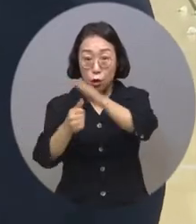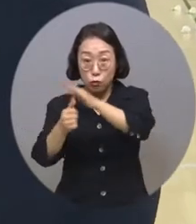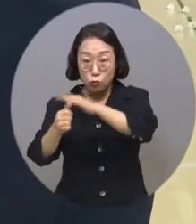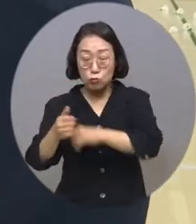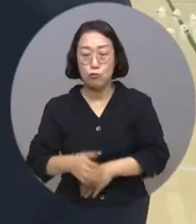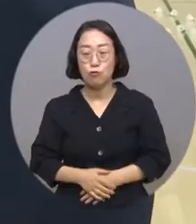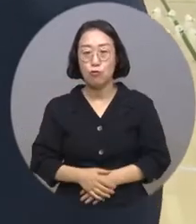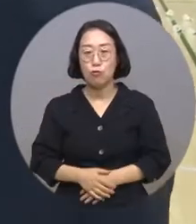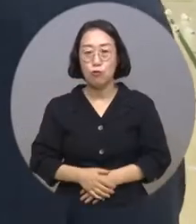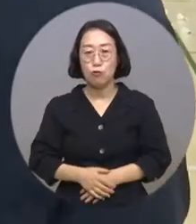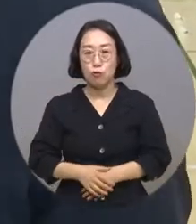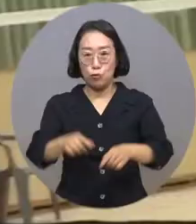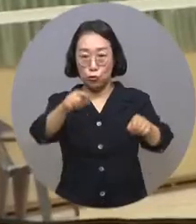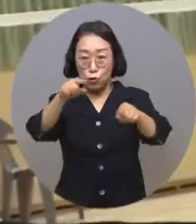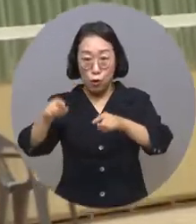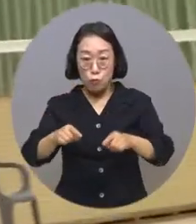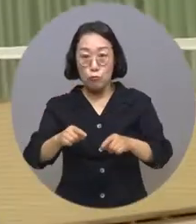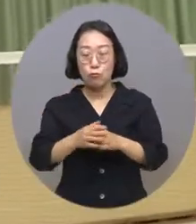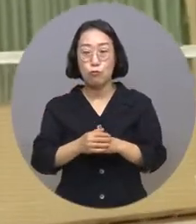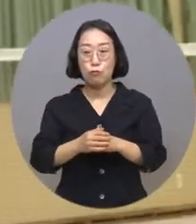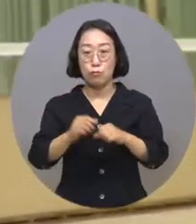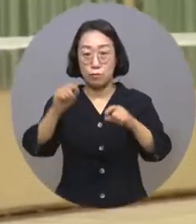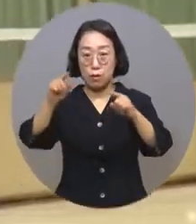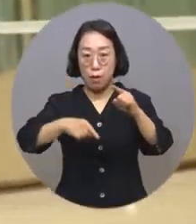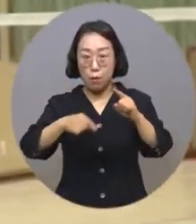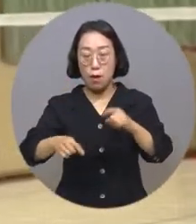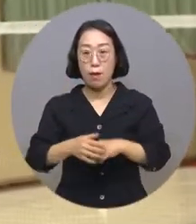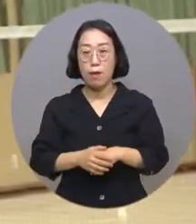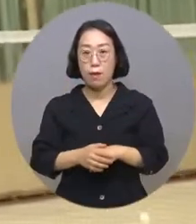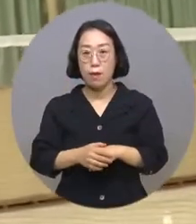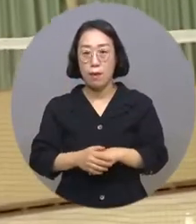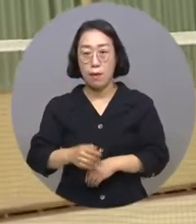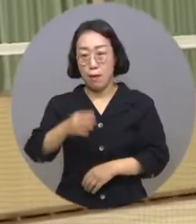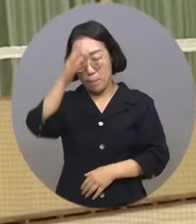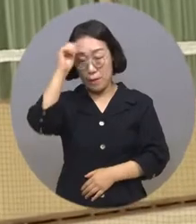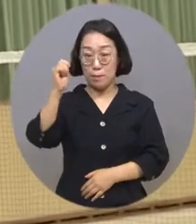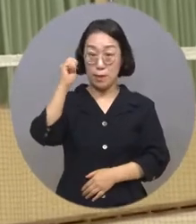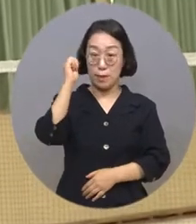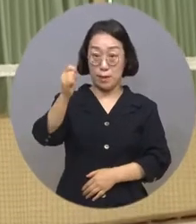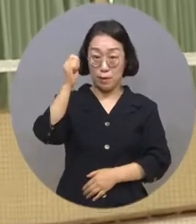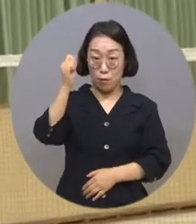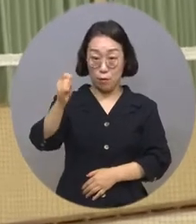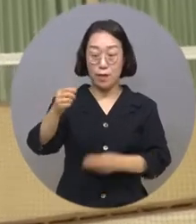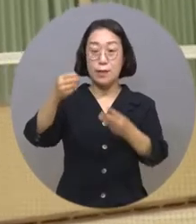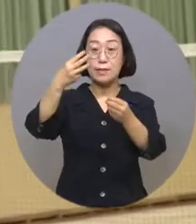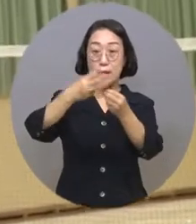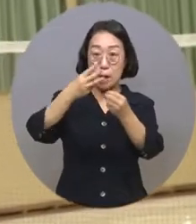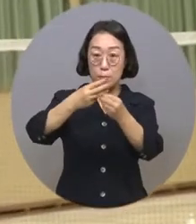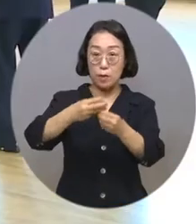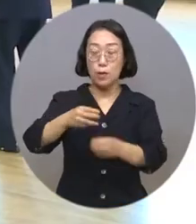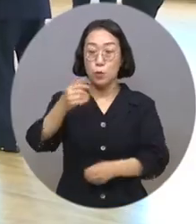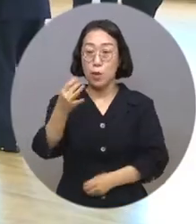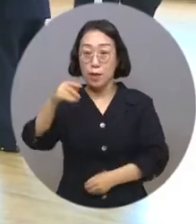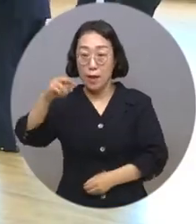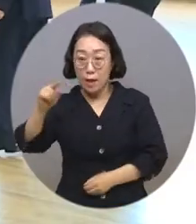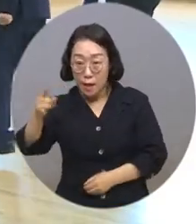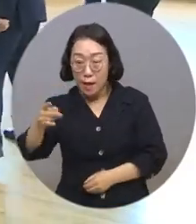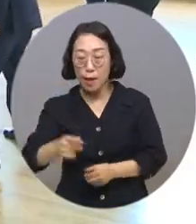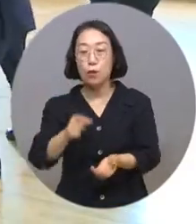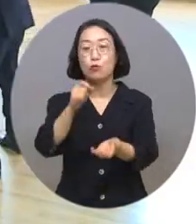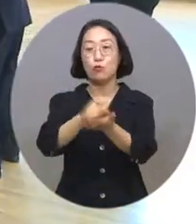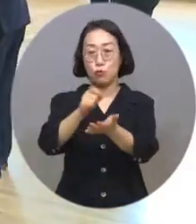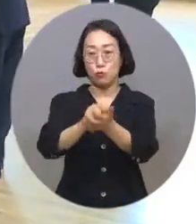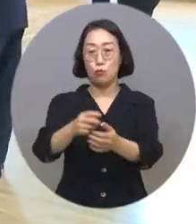제51회 전국소년체육대회의 배드민턴 단체전에서 3위를 기록한 최예다 학생과